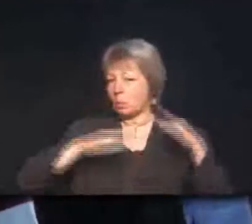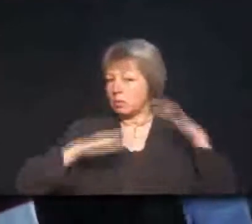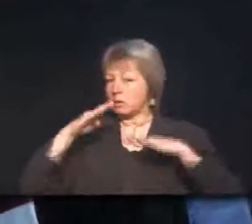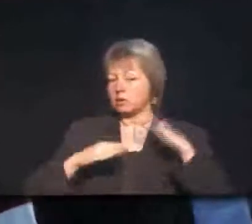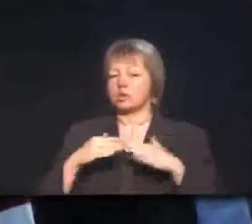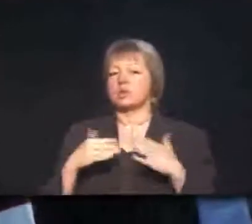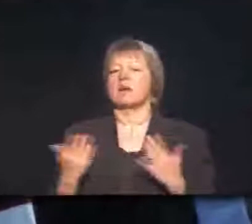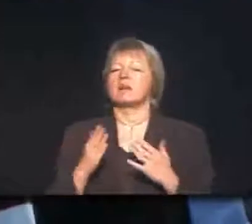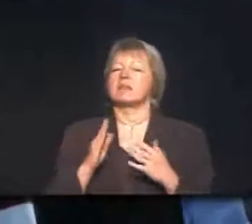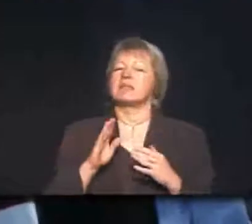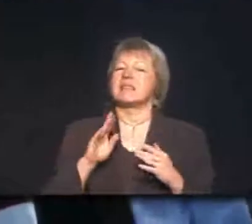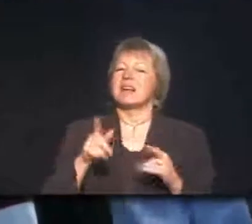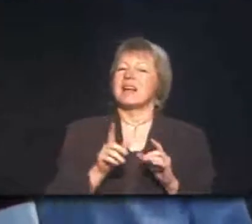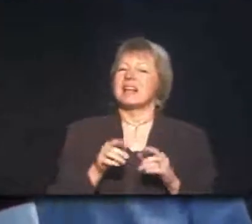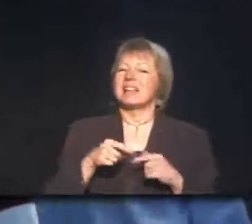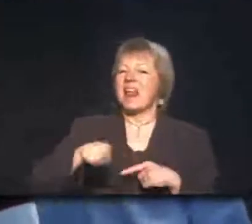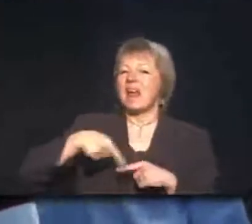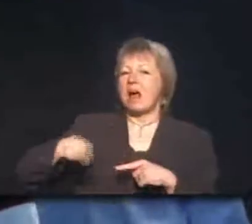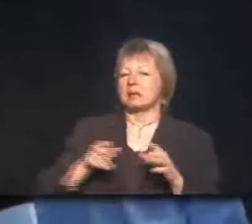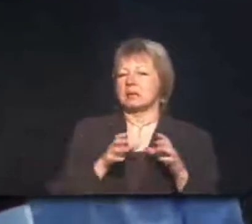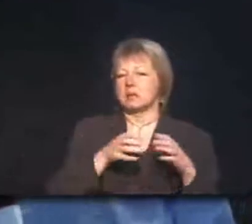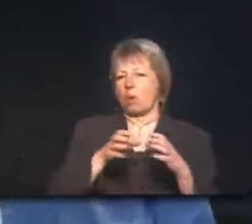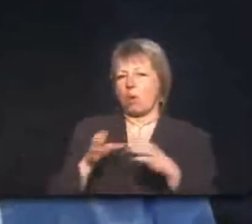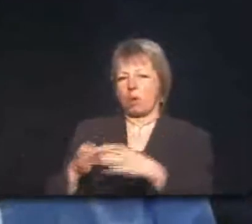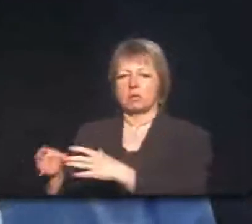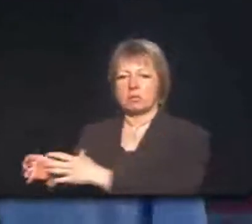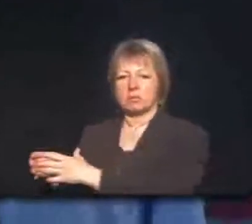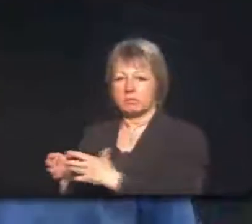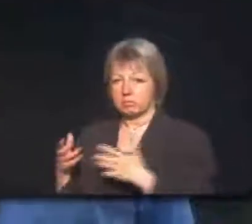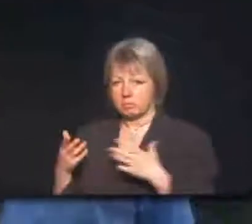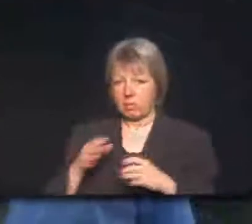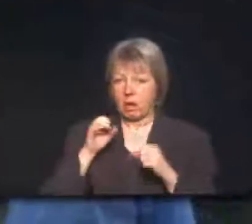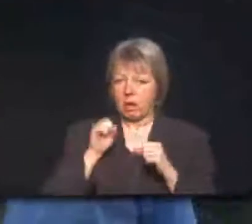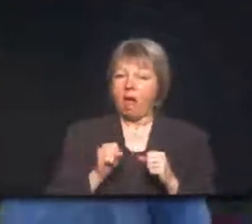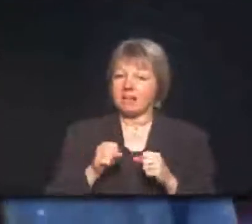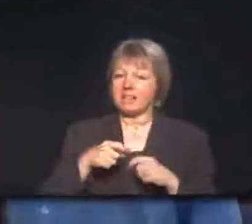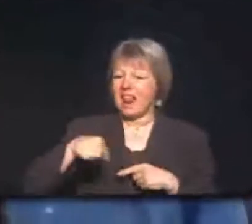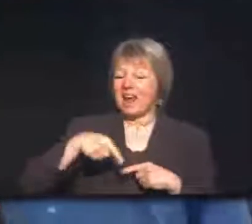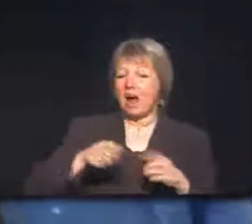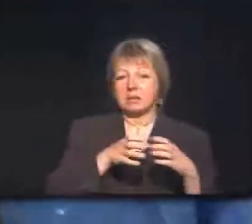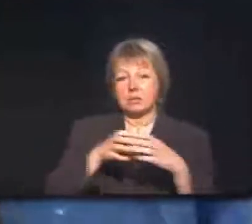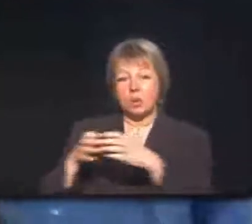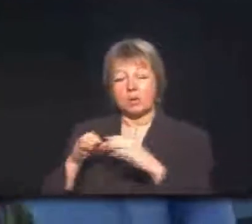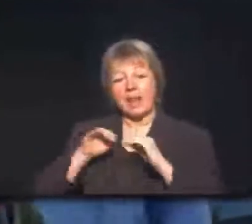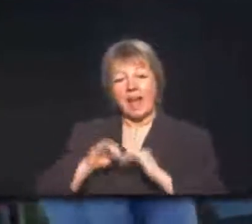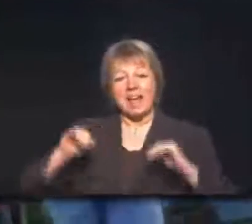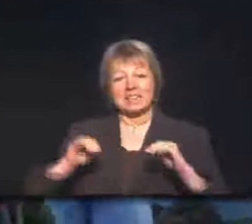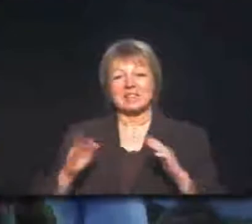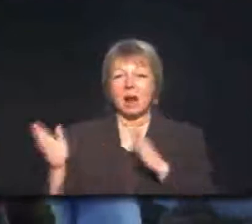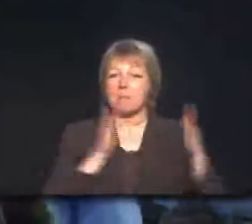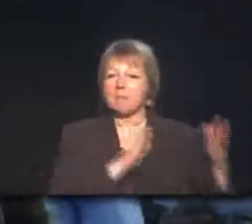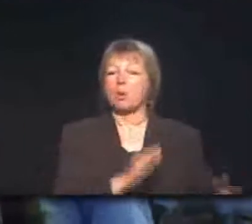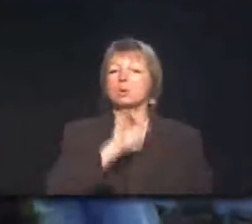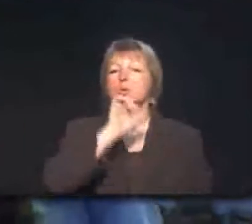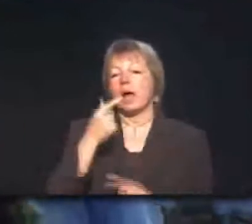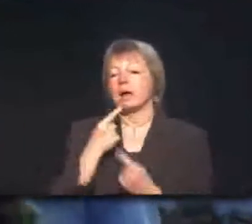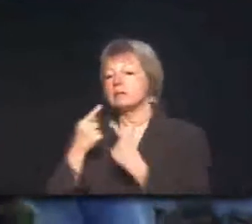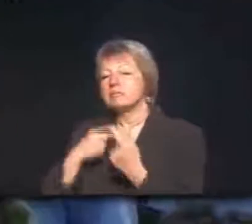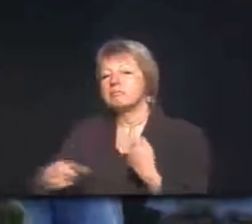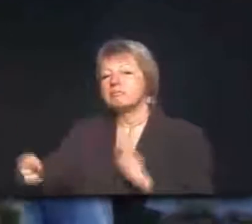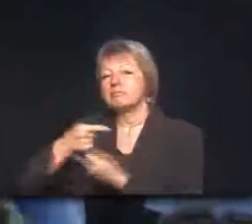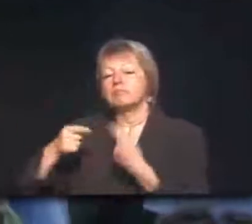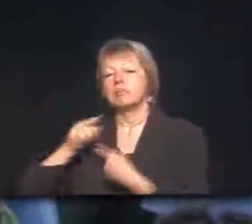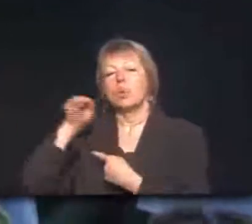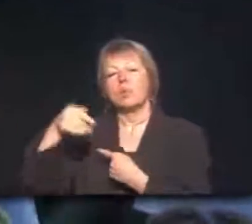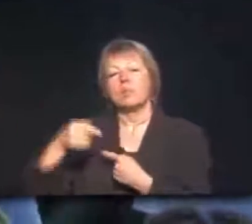können wir deshalb die Delegationen in dem separaten Block machen dass wir uns erst für ein Verfahren entscheiden und dann